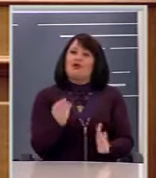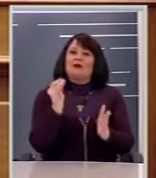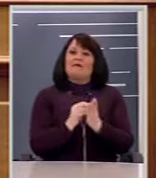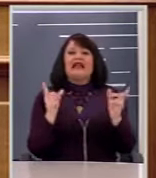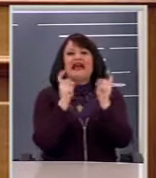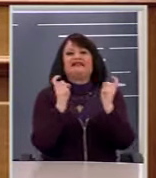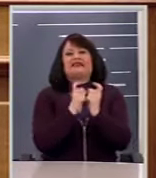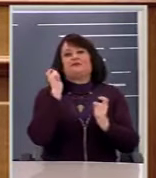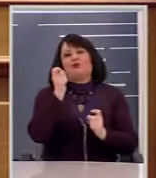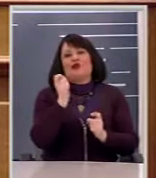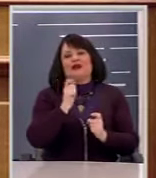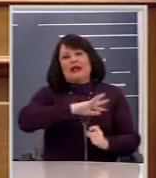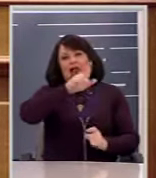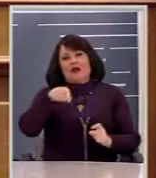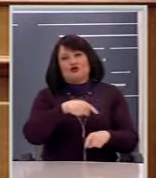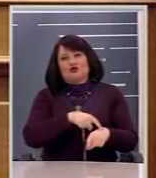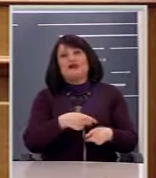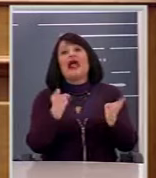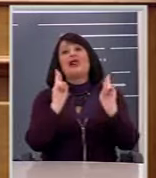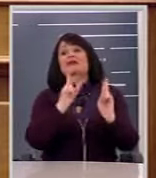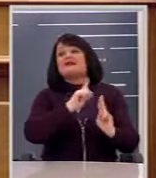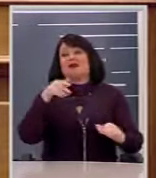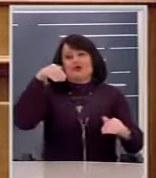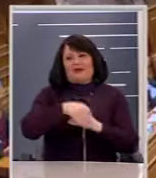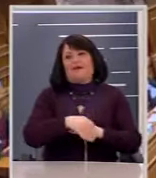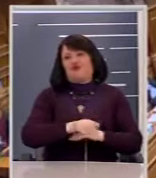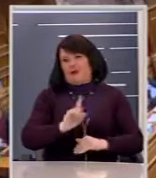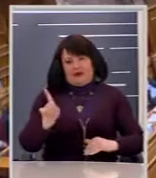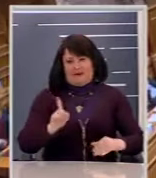ξανατσακωθούμε πολιτικά. Μέχρι τότε μην ελπίζετε ότι θα πέσει αυτή η κυβέρνηση.